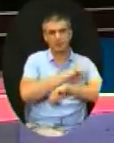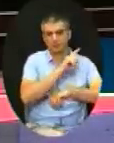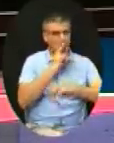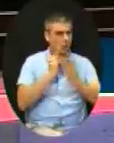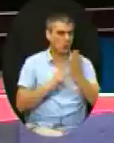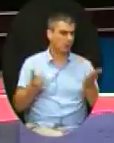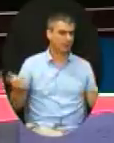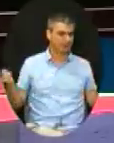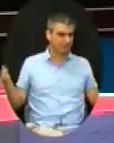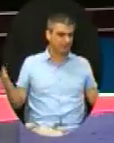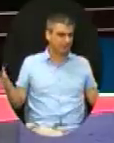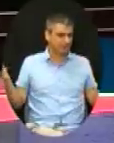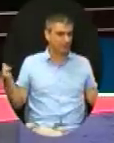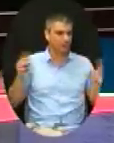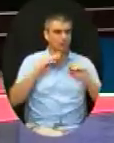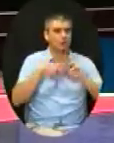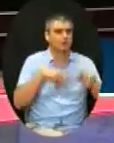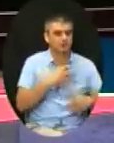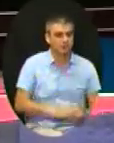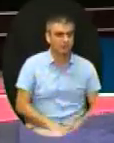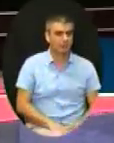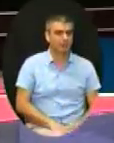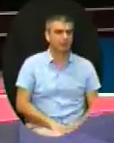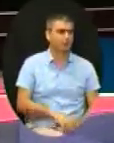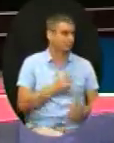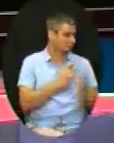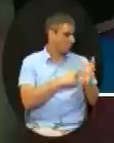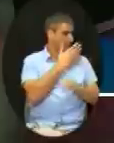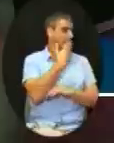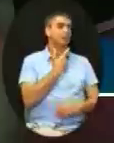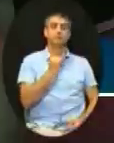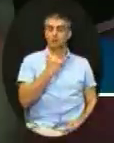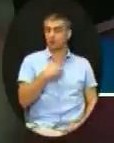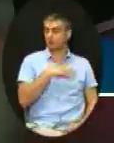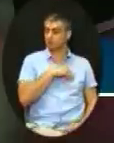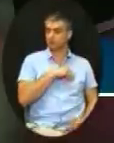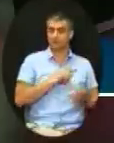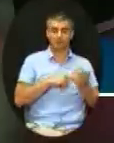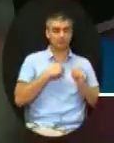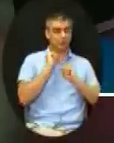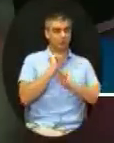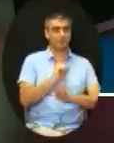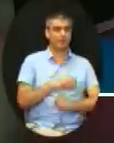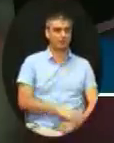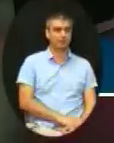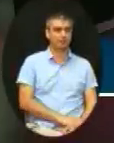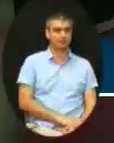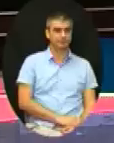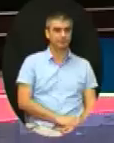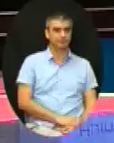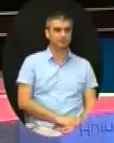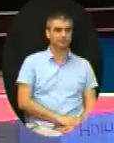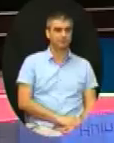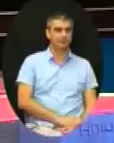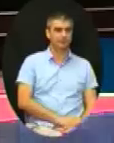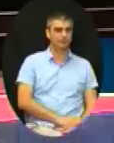חוקית שהמועצה מטפלת. בסדר, יש חוק במדינת ישראל, לא אזרחי מדינת ישראל? אני מסכים, לכן אנחנו בעד. אוקיי. ציינת את הנושא של